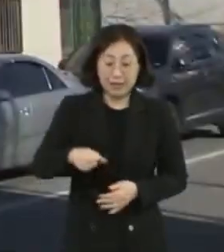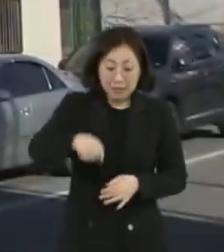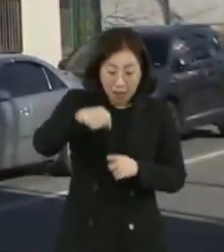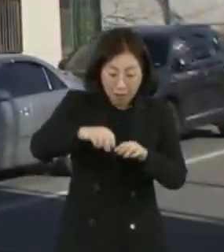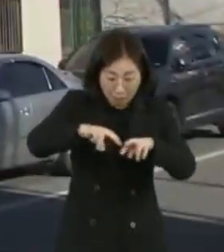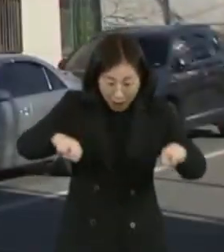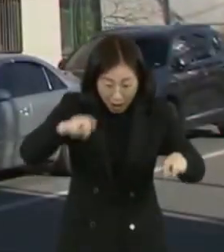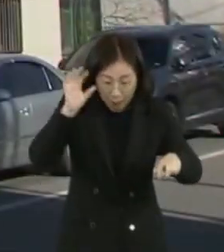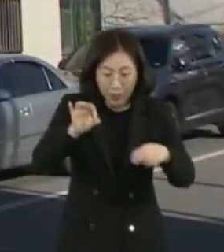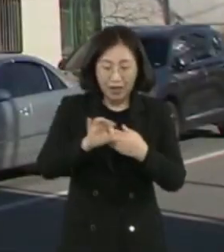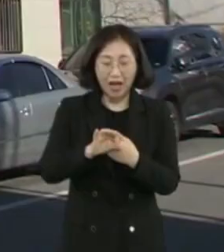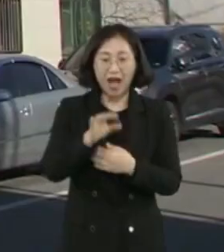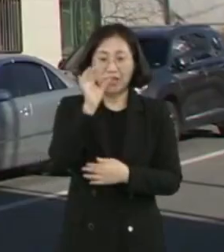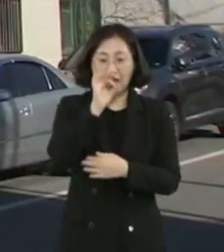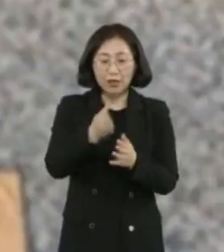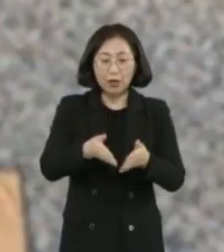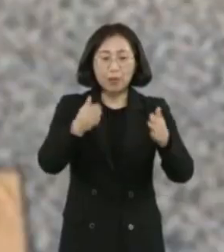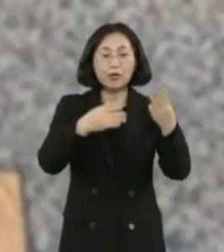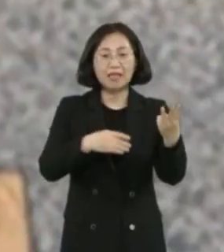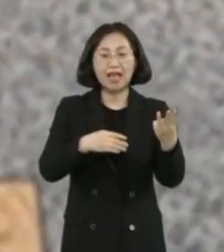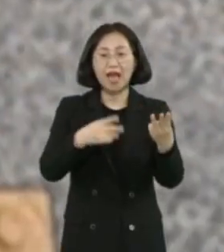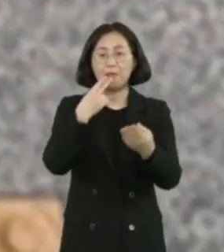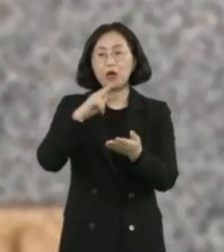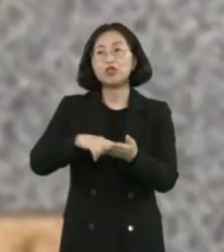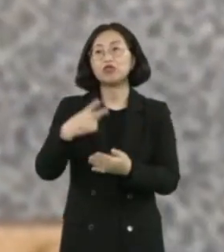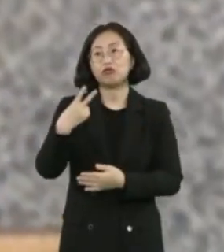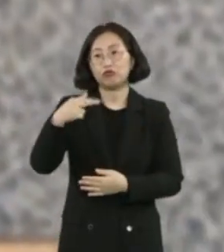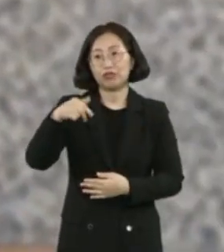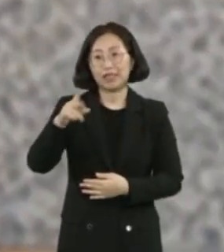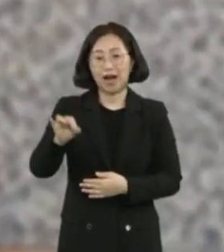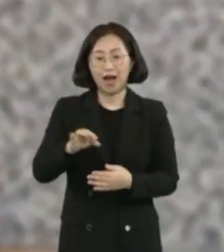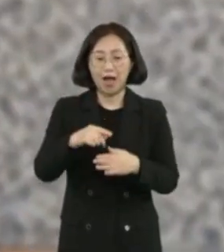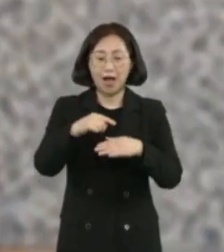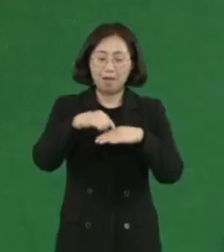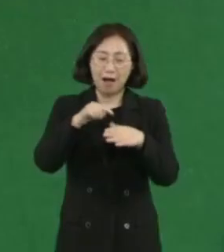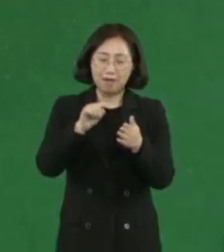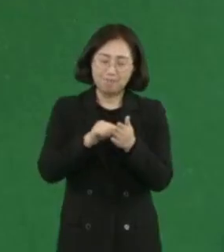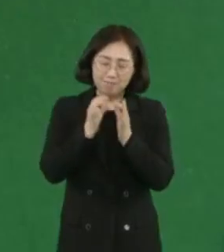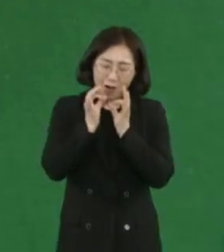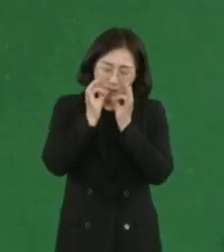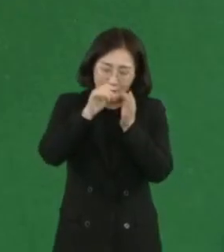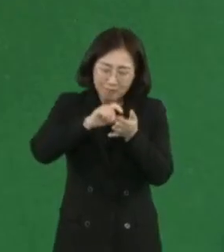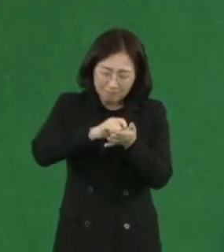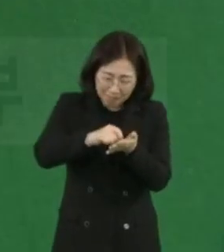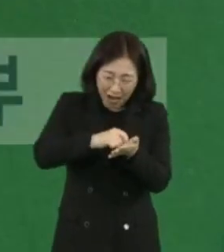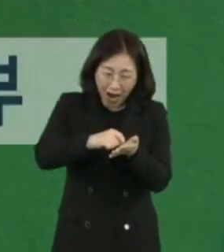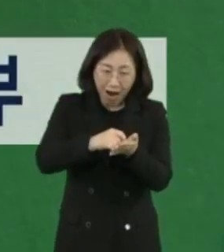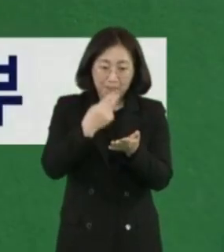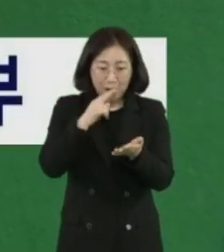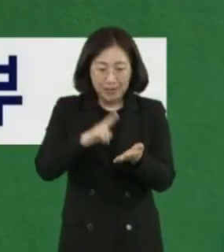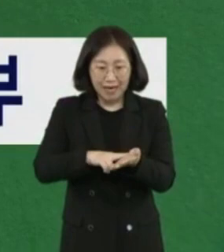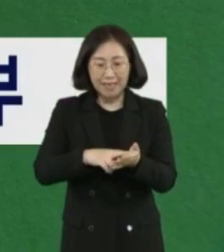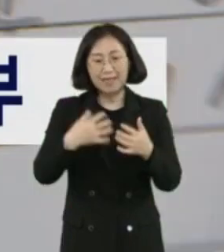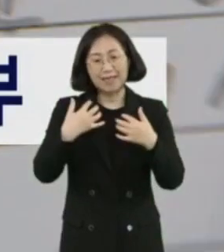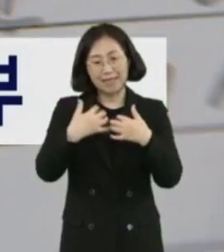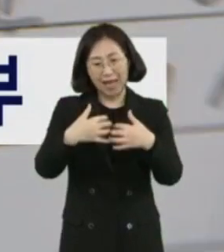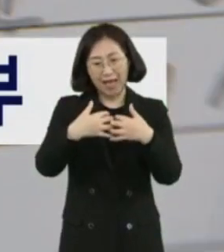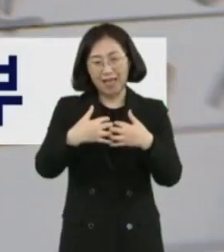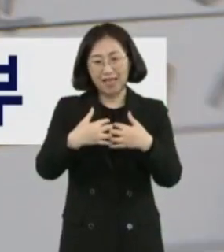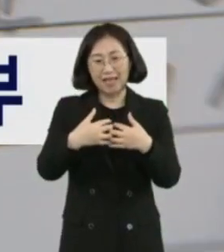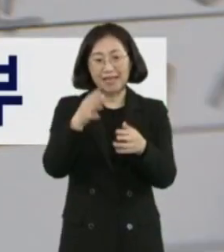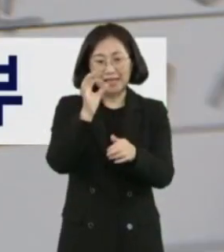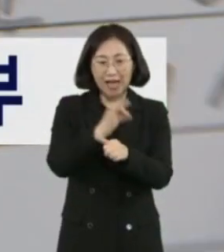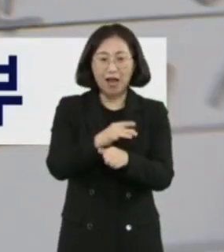든 건 돼지 저금통 3개와 손편지 2장. 마음을 담아 꾹꾹 눌러 쓴 손편지에는 게임기를 사려고